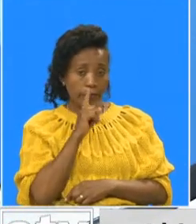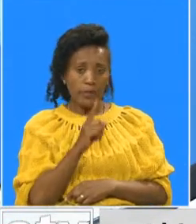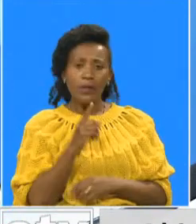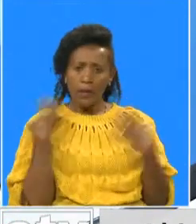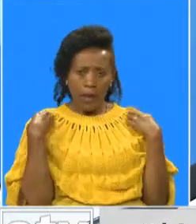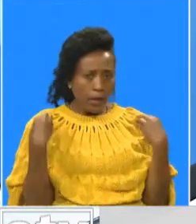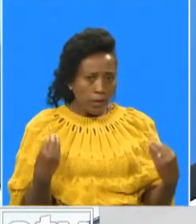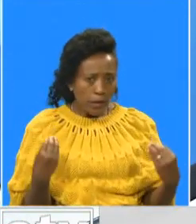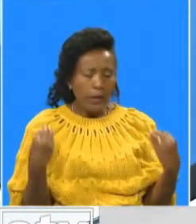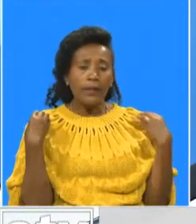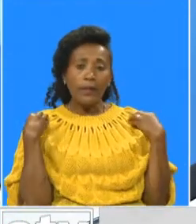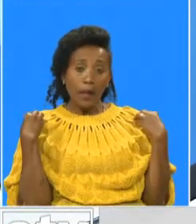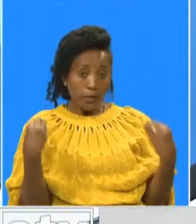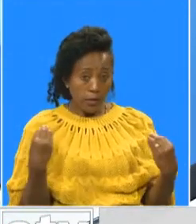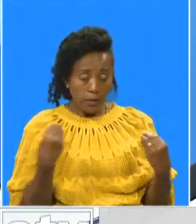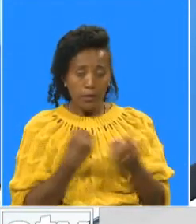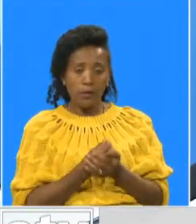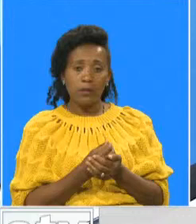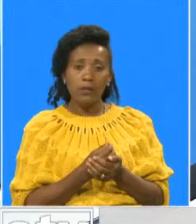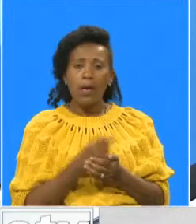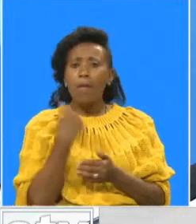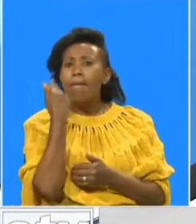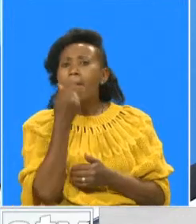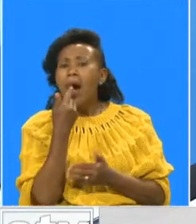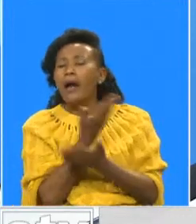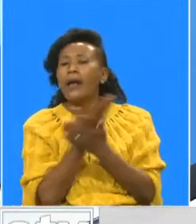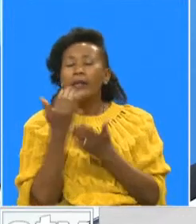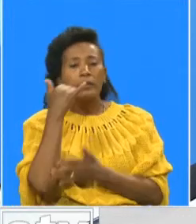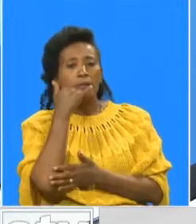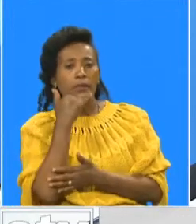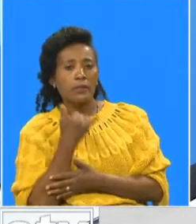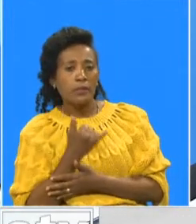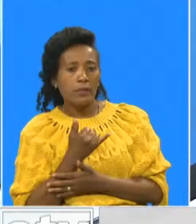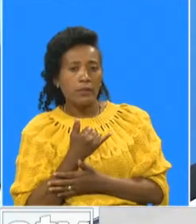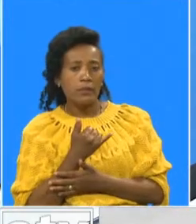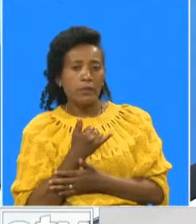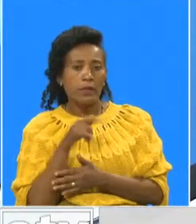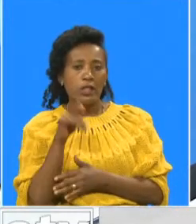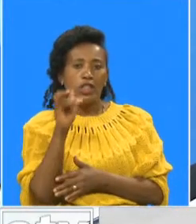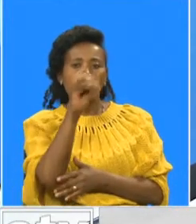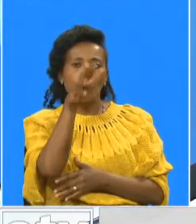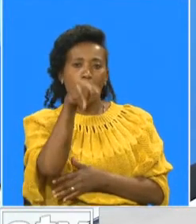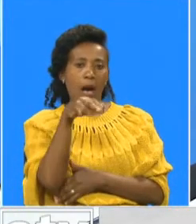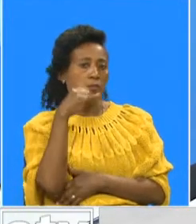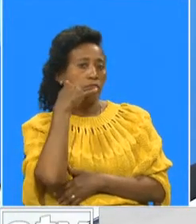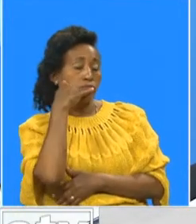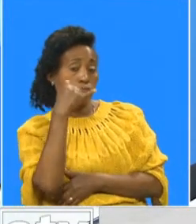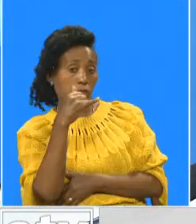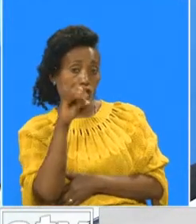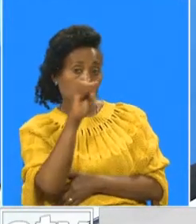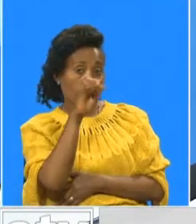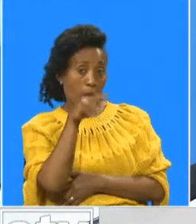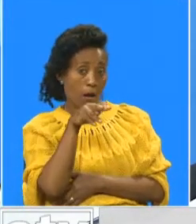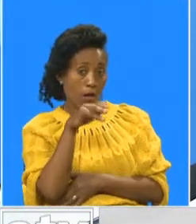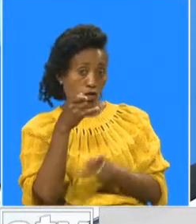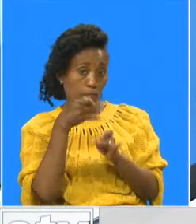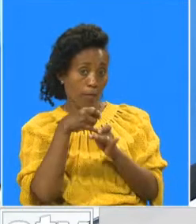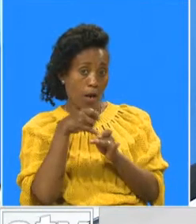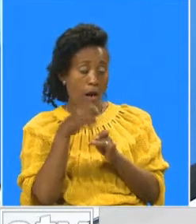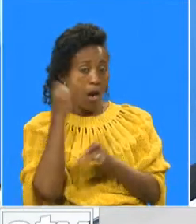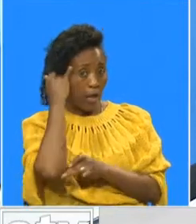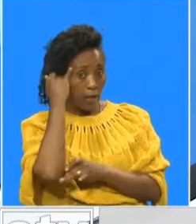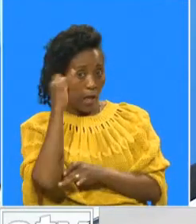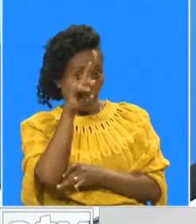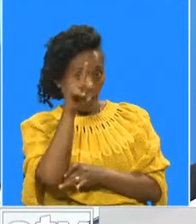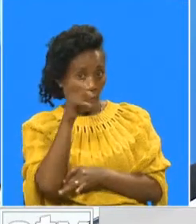ይስጥልን። ጤና ይስጥልን። ማን እንበል? ከየት ነው የሚደውሉ? ከጅማ ነው የምደውለው። እሺ፣ ጥያቄ፣